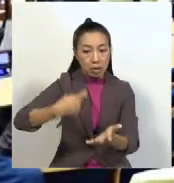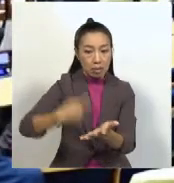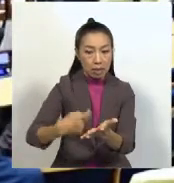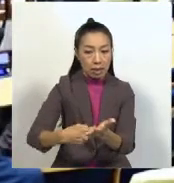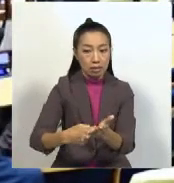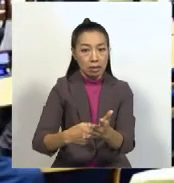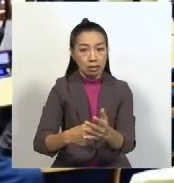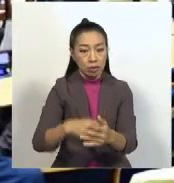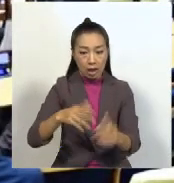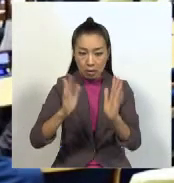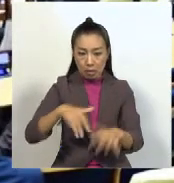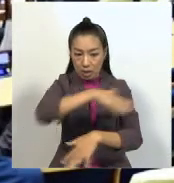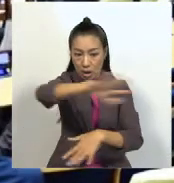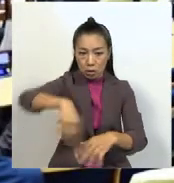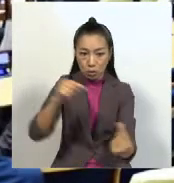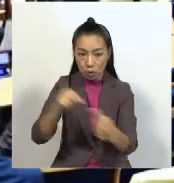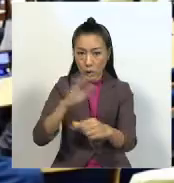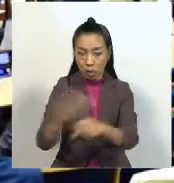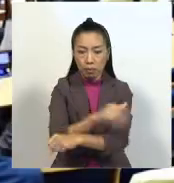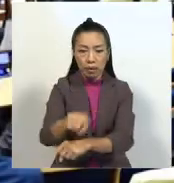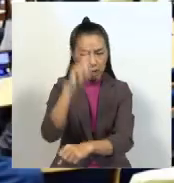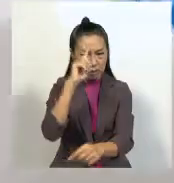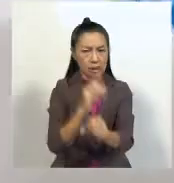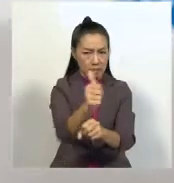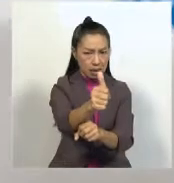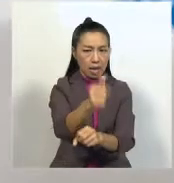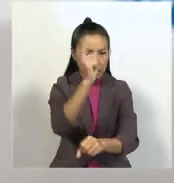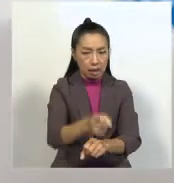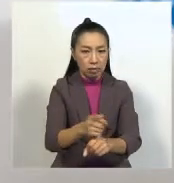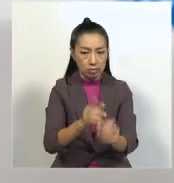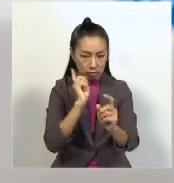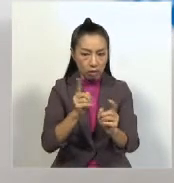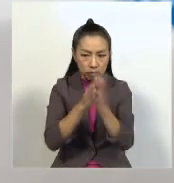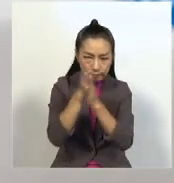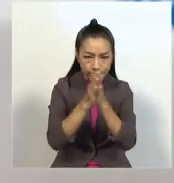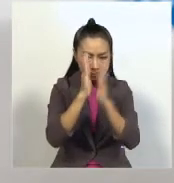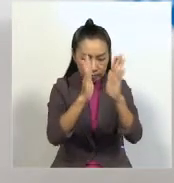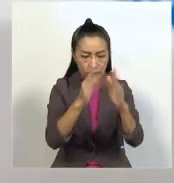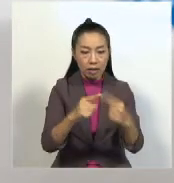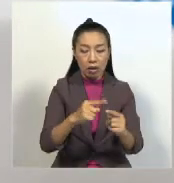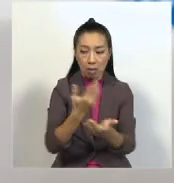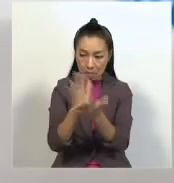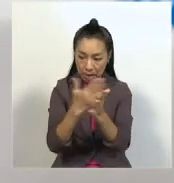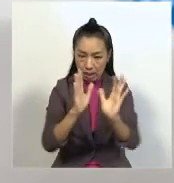ความมุ่งมั่นแล้วก็ตั้งใจโดยแบ่งปันประสบการณ์ของไทยซึ่งอยู่บนพื้นฐานของห